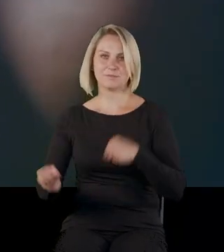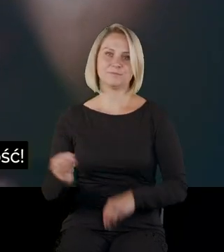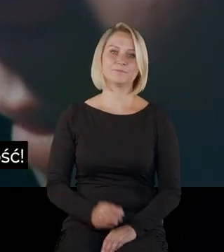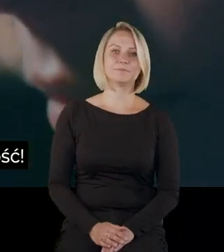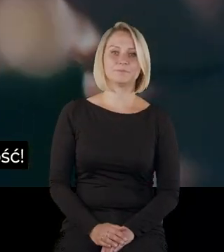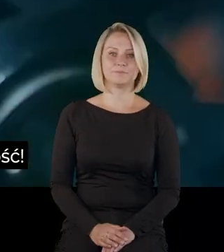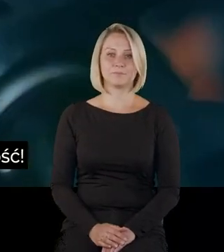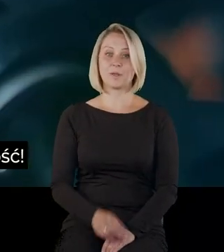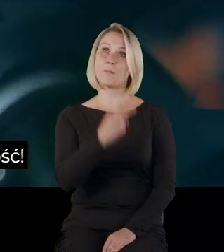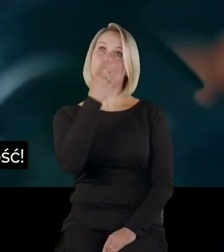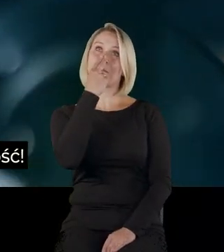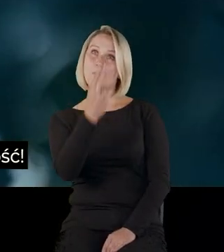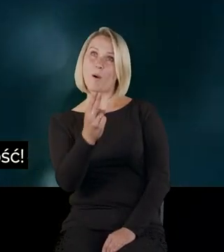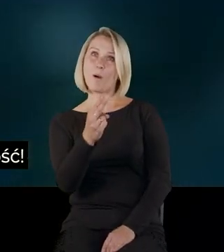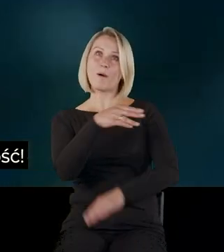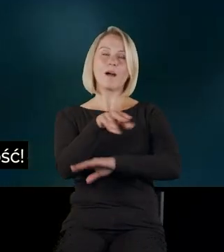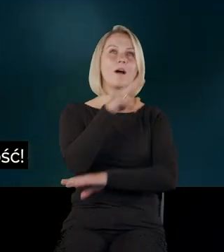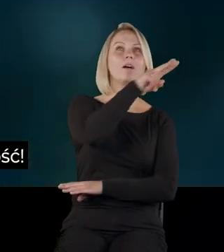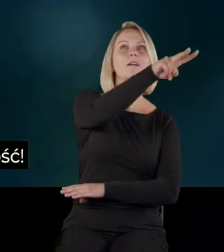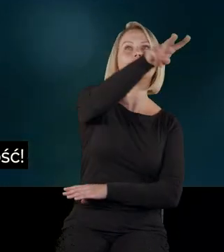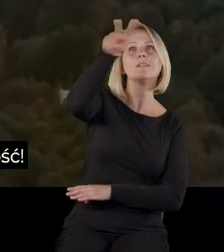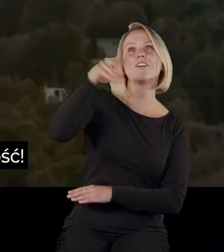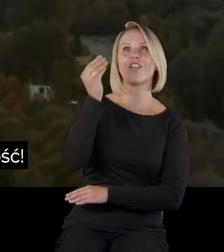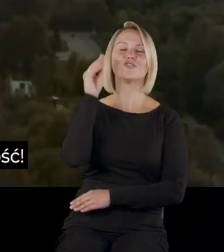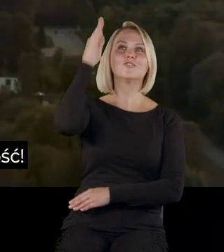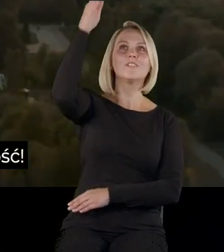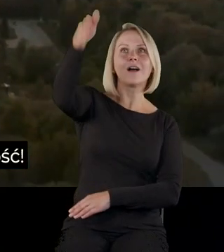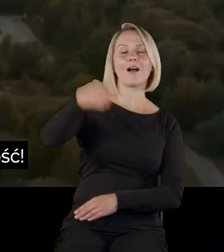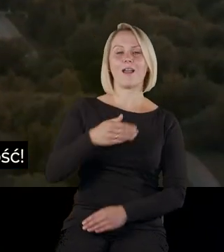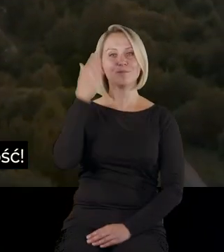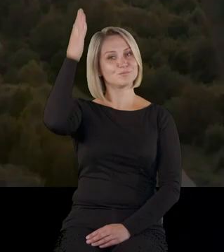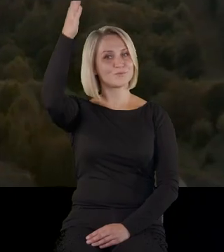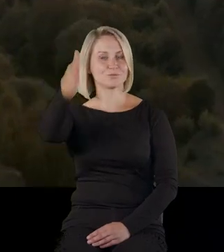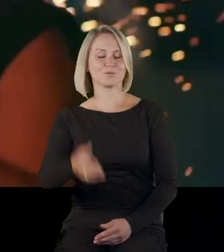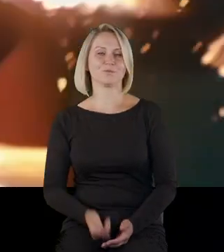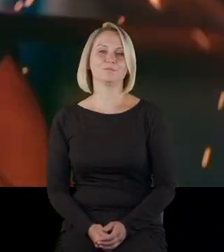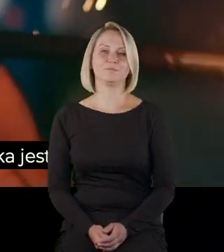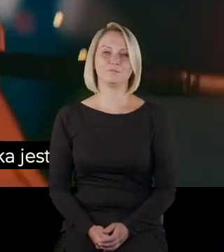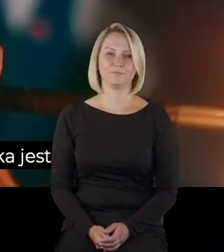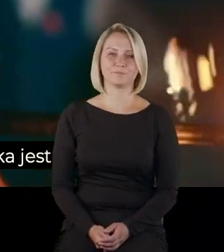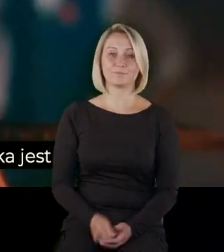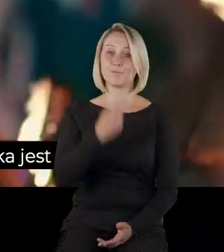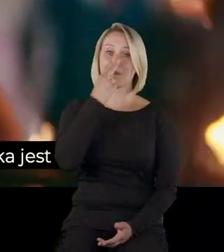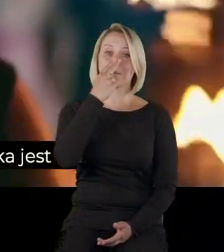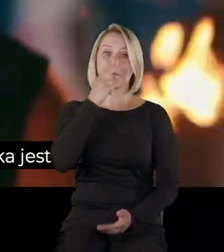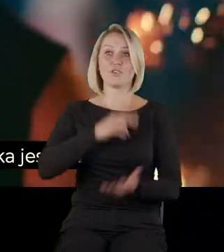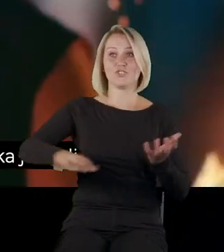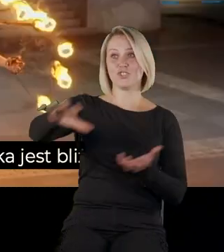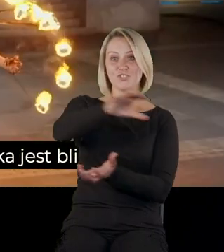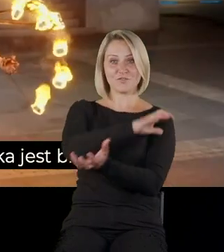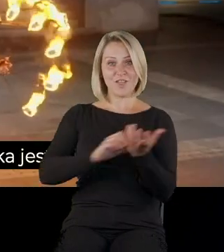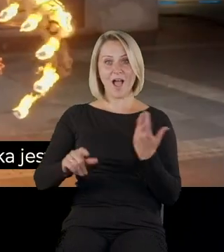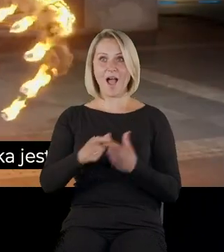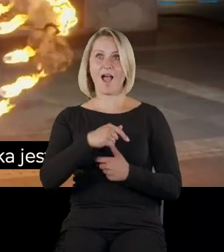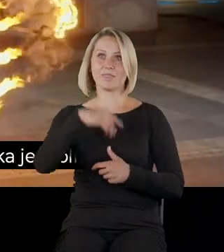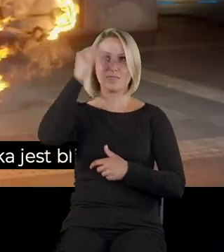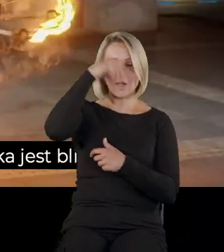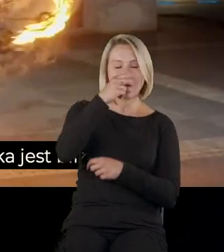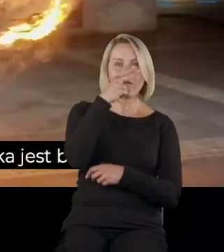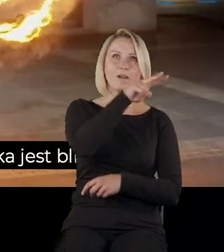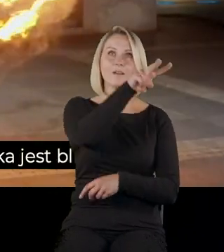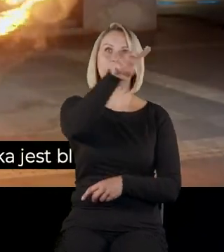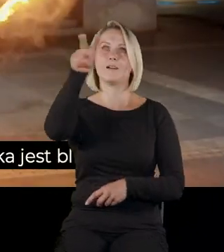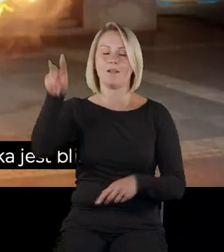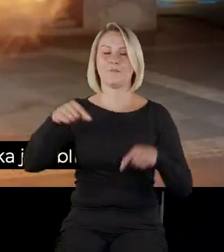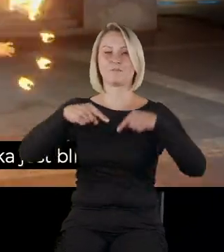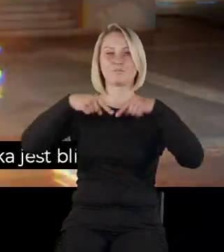Popatrz poza horyzont, jeszcze dalej. Przyszłość. Popatrz na świat oczami naukowca.